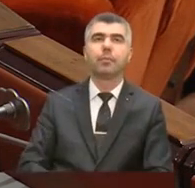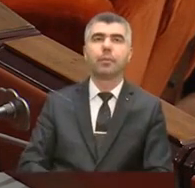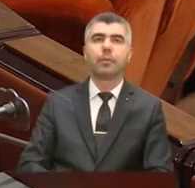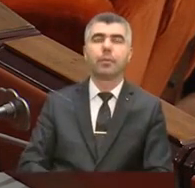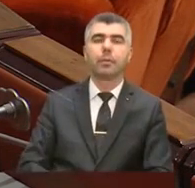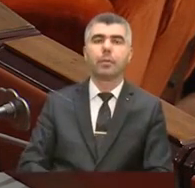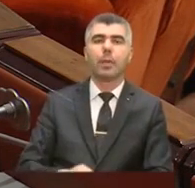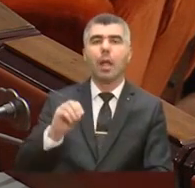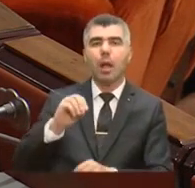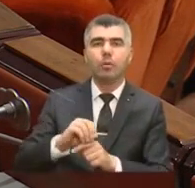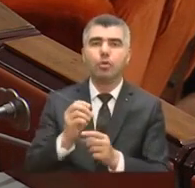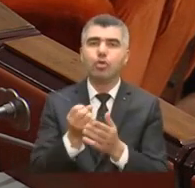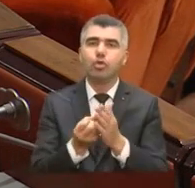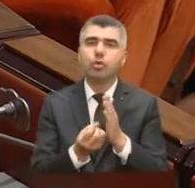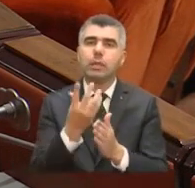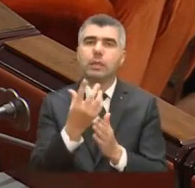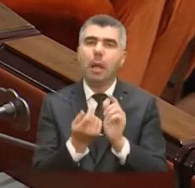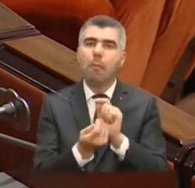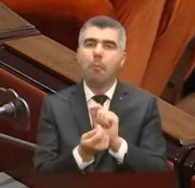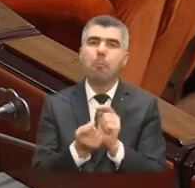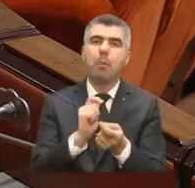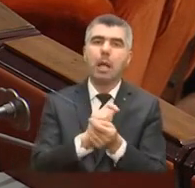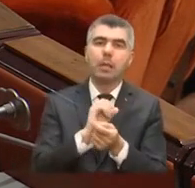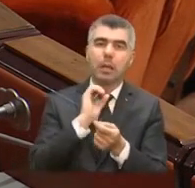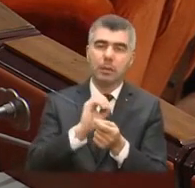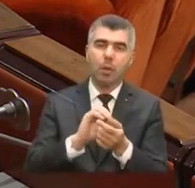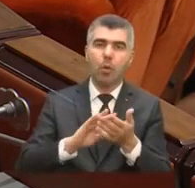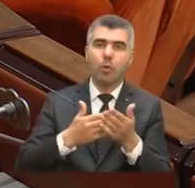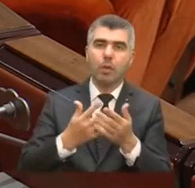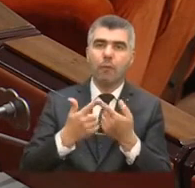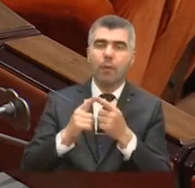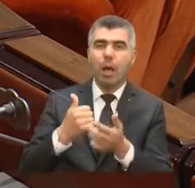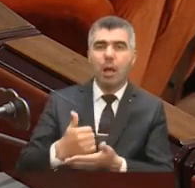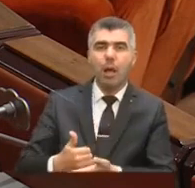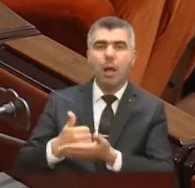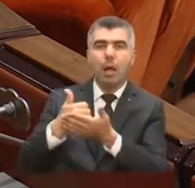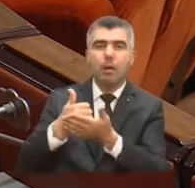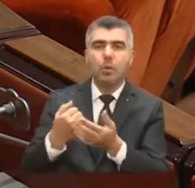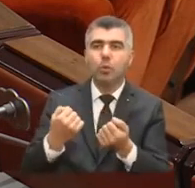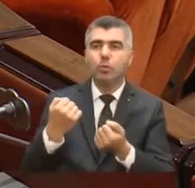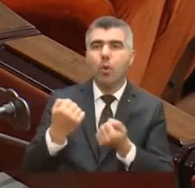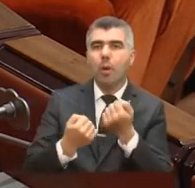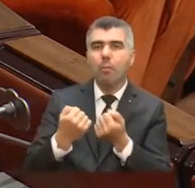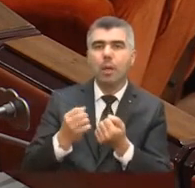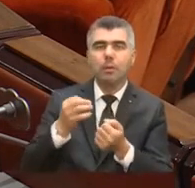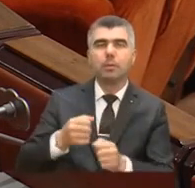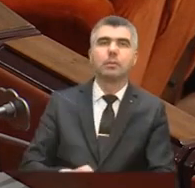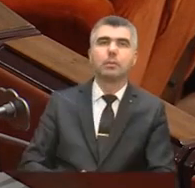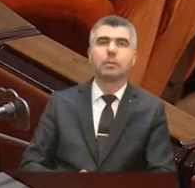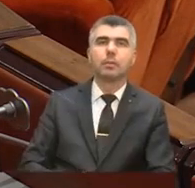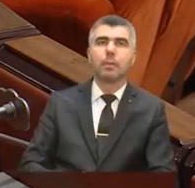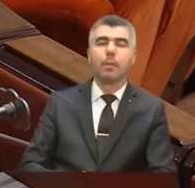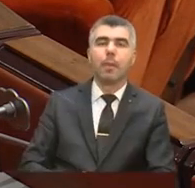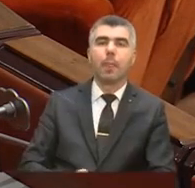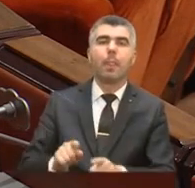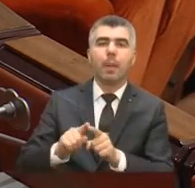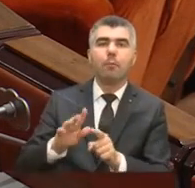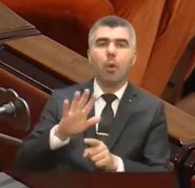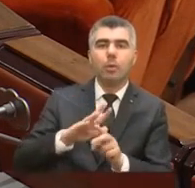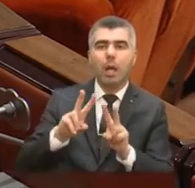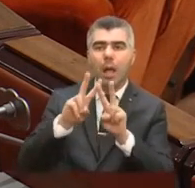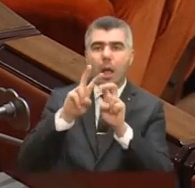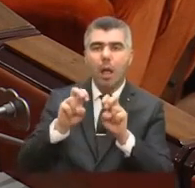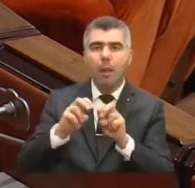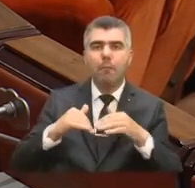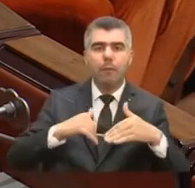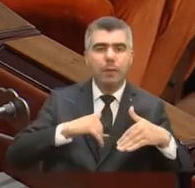من أجل تجديد الأسطول مع إدماج تكنولوجيات حديثة لتتساعد على السياقة الآمنة. وتتعمل الوزارة على تقوية منظومات المراقبة الطرقية